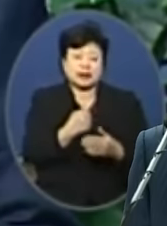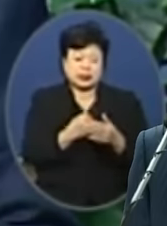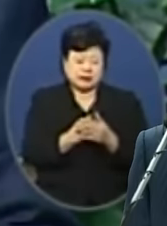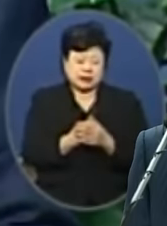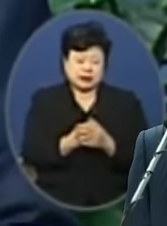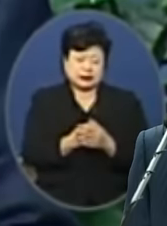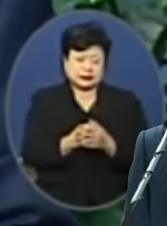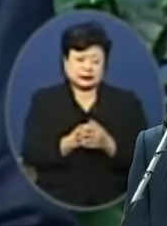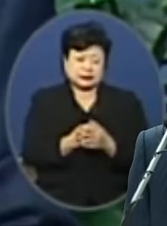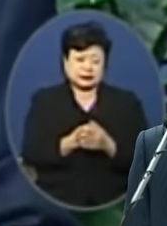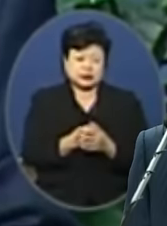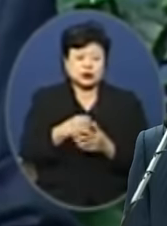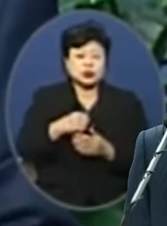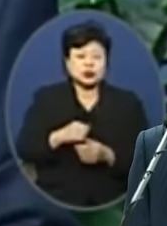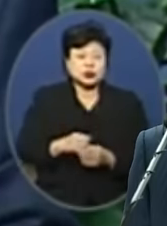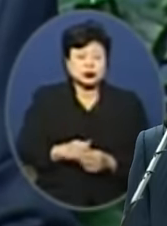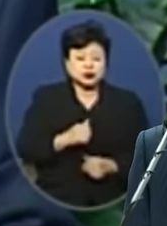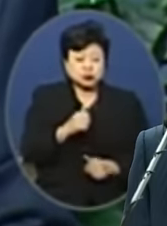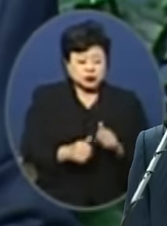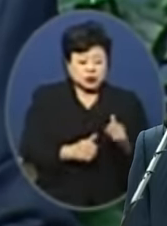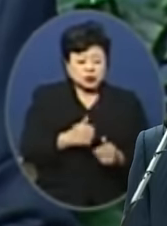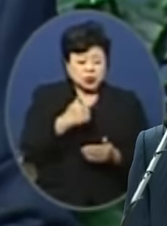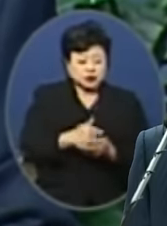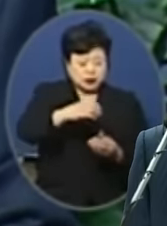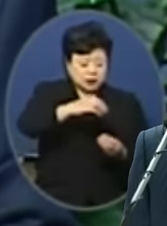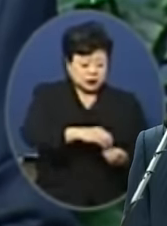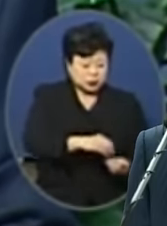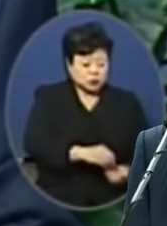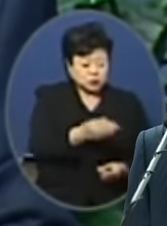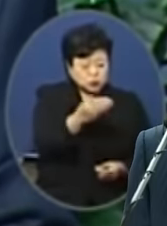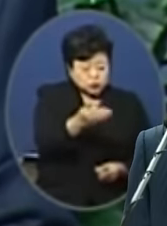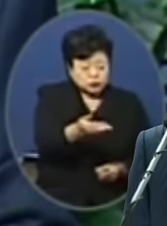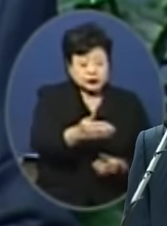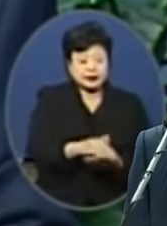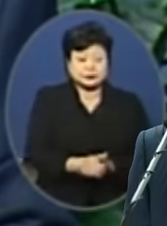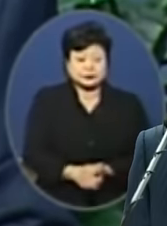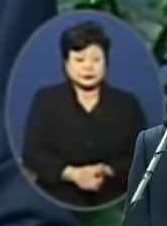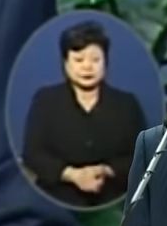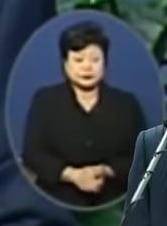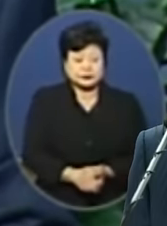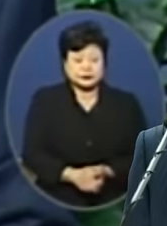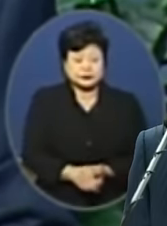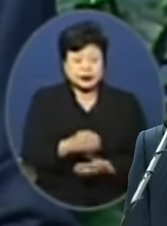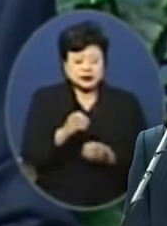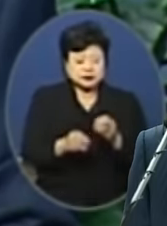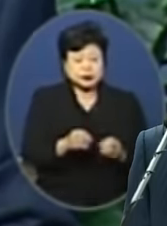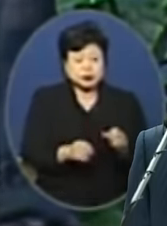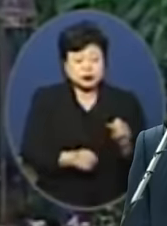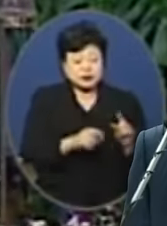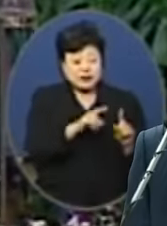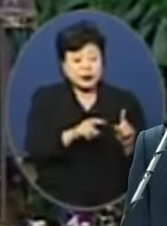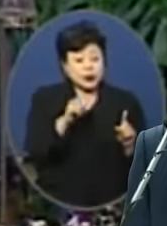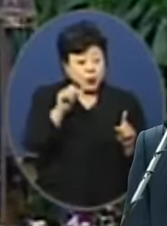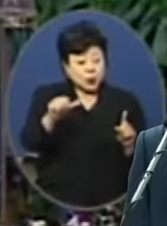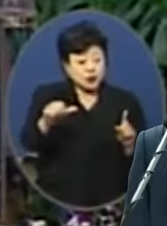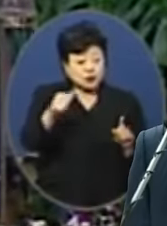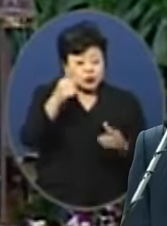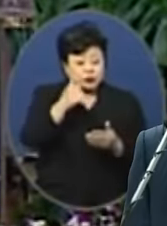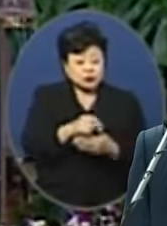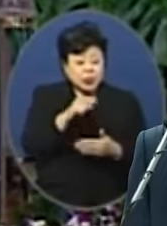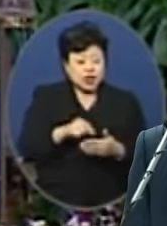우리 후손에게 죄의 상속을 넘겨주고 있습니다. 시편 51편 5절에 내가 죄악